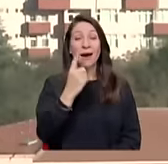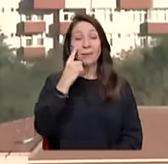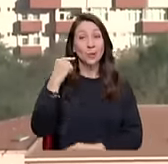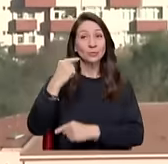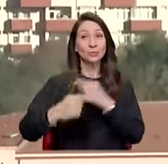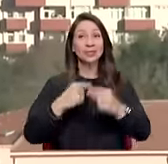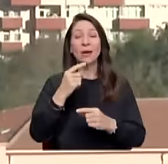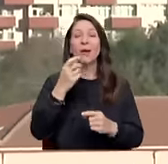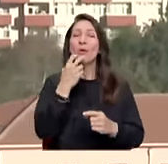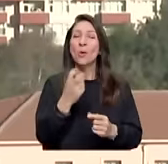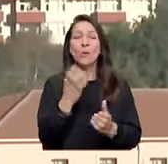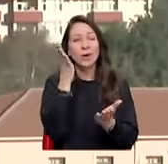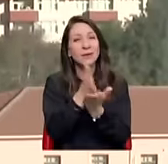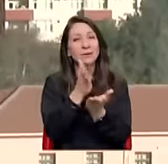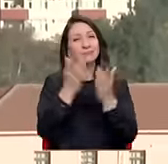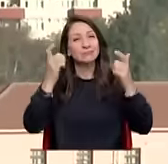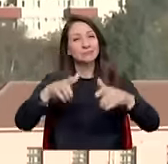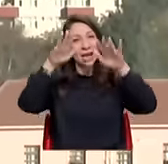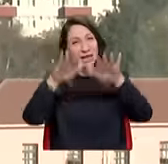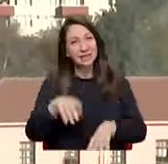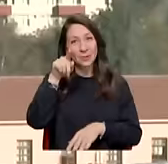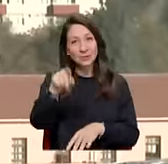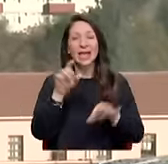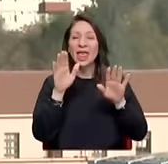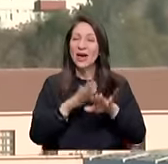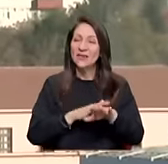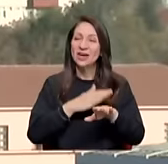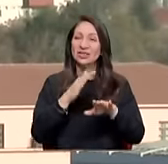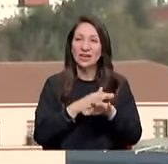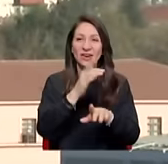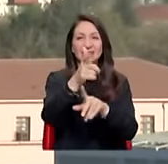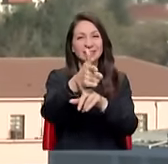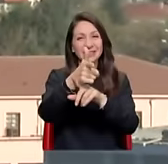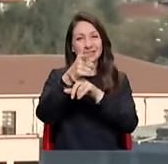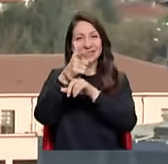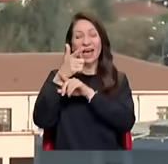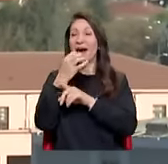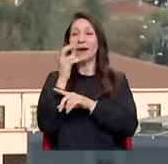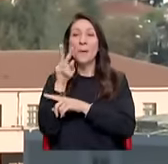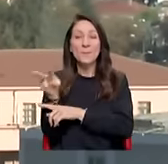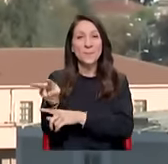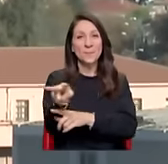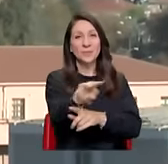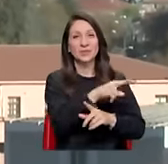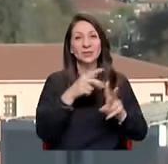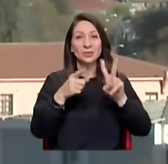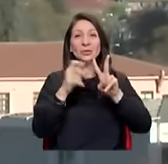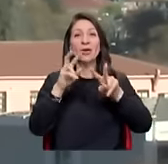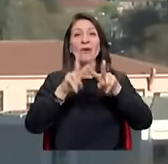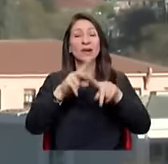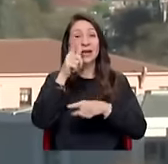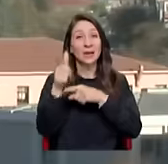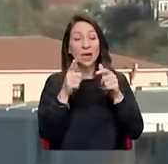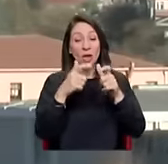atamızın ebedi istirahatgahı Anıtkabir'den yavaş yavaş şöyle bir açılarak Ankara manzarası, NAV kameramanı